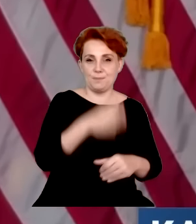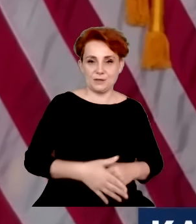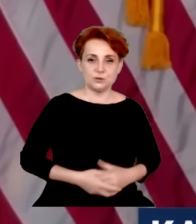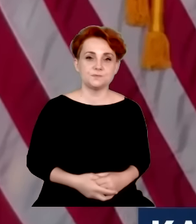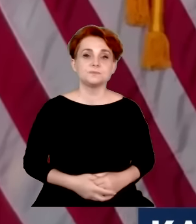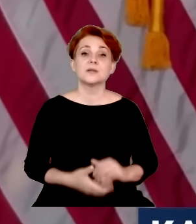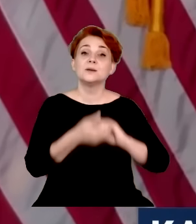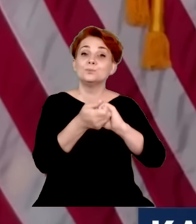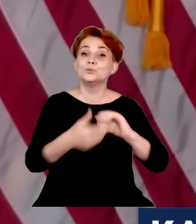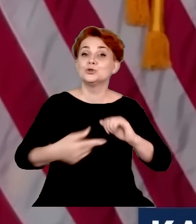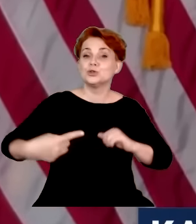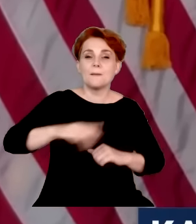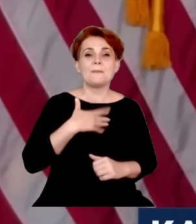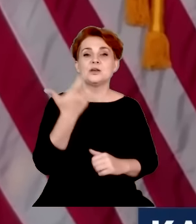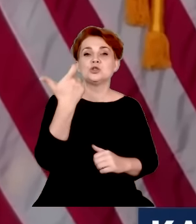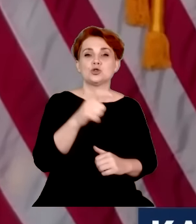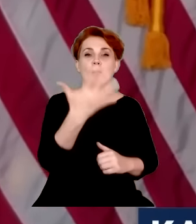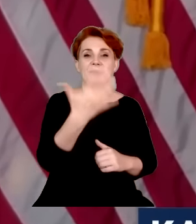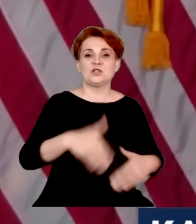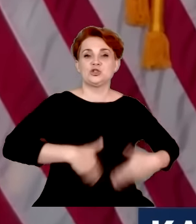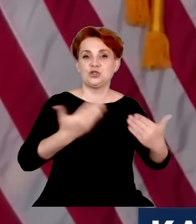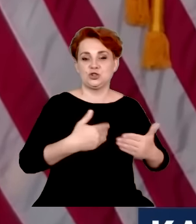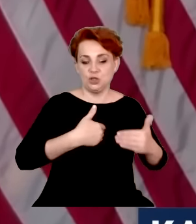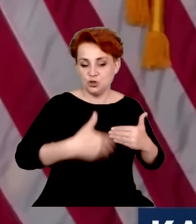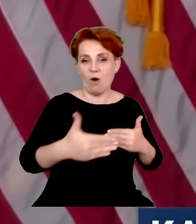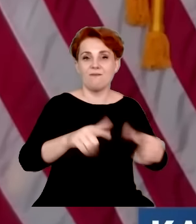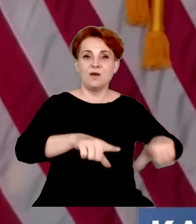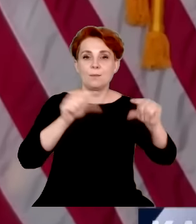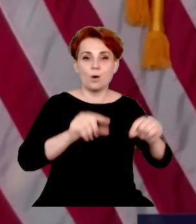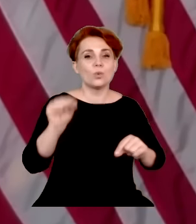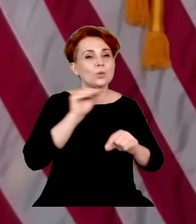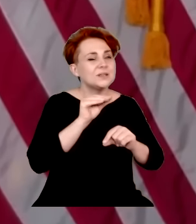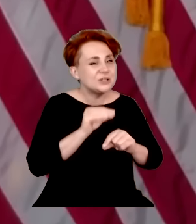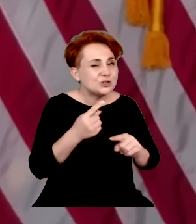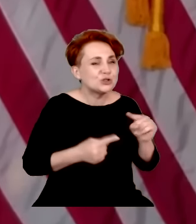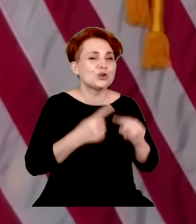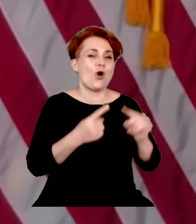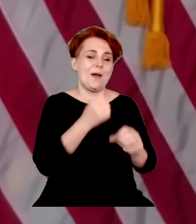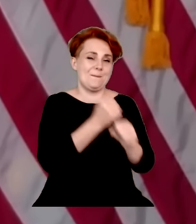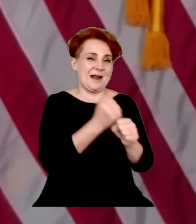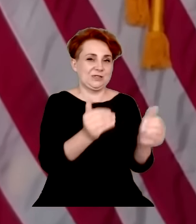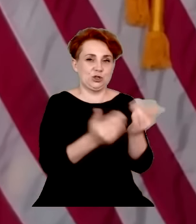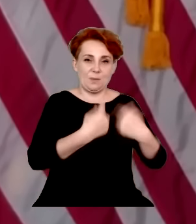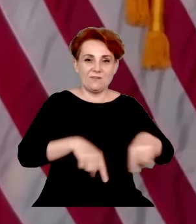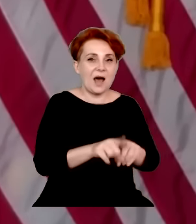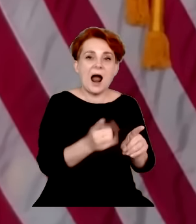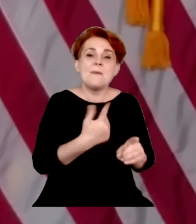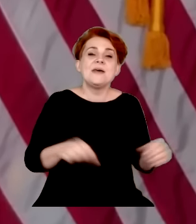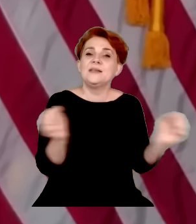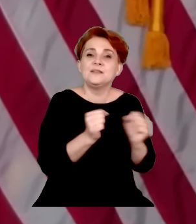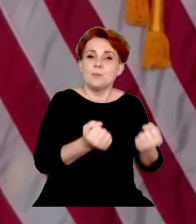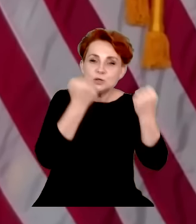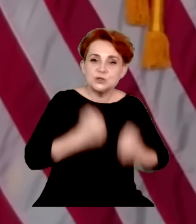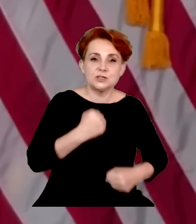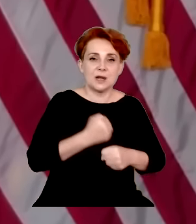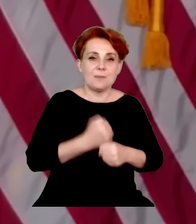Przyjaciele, mamy 105 dni do dnia wyborów i w tym czasie mamy trochę pracy do wykonania, ale nie boimy się ciężkiej pracy. Lubimy ciężką pracę,